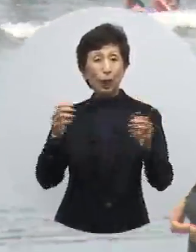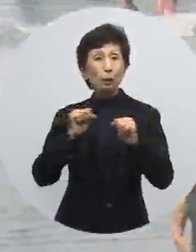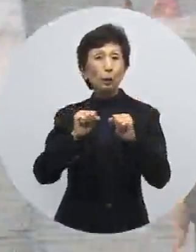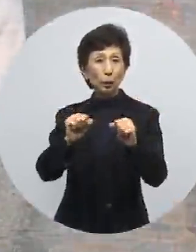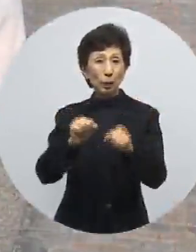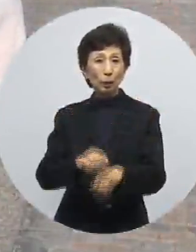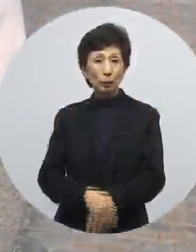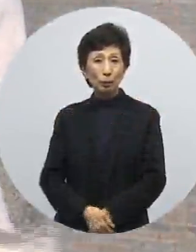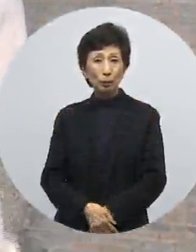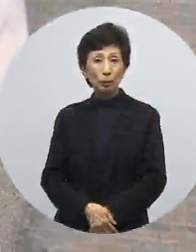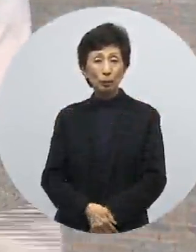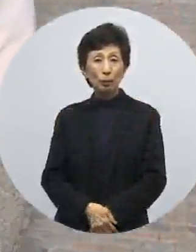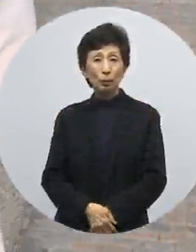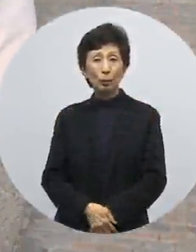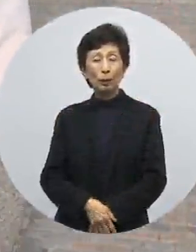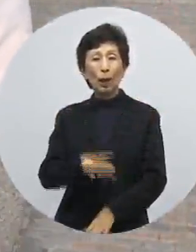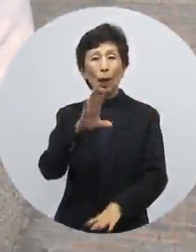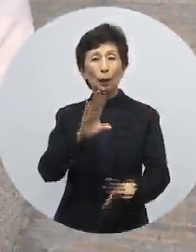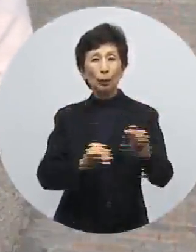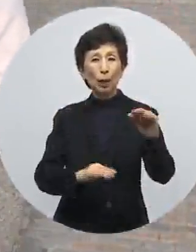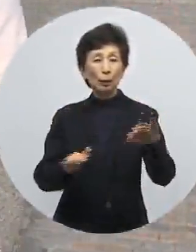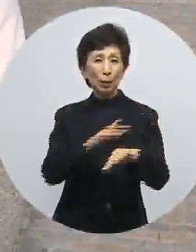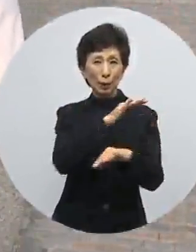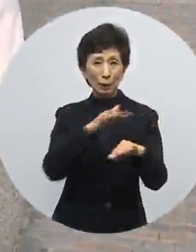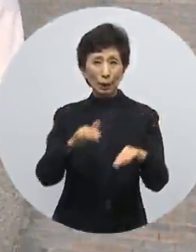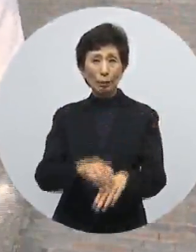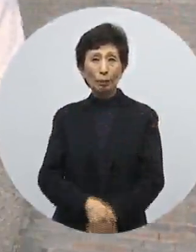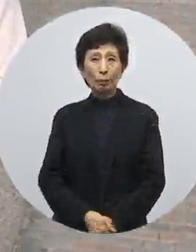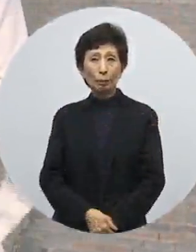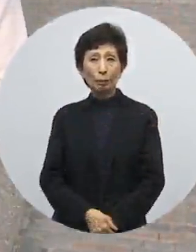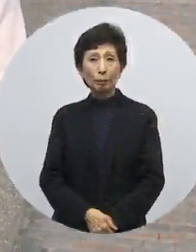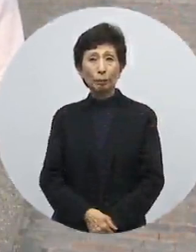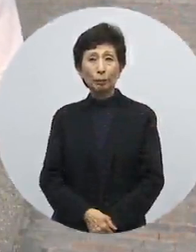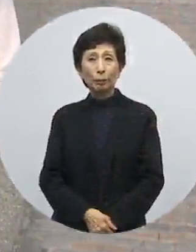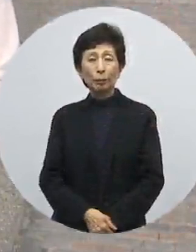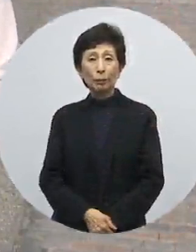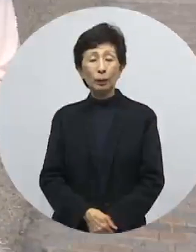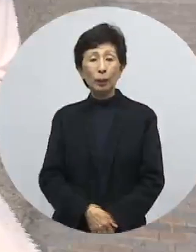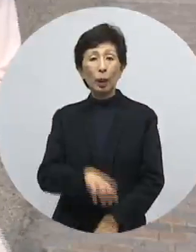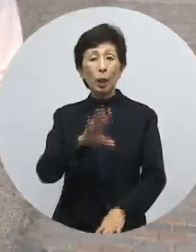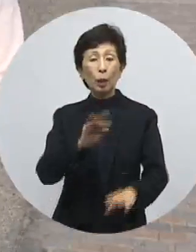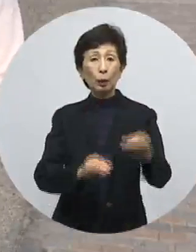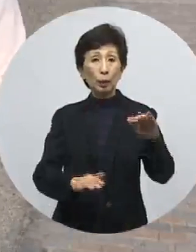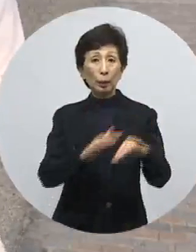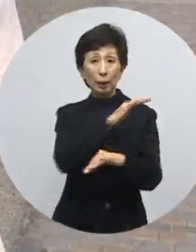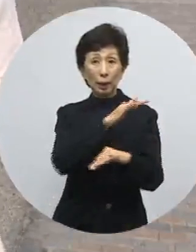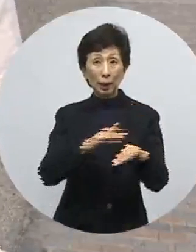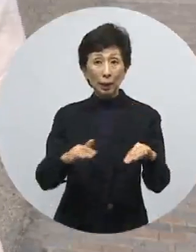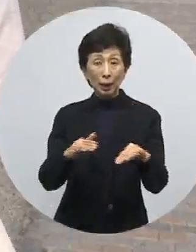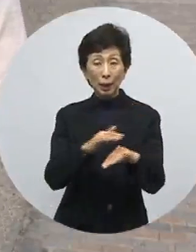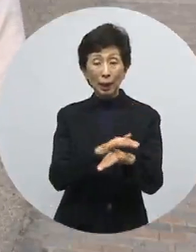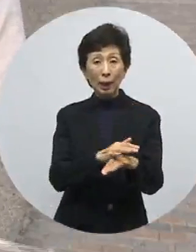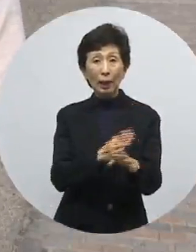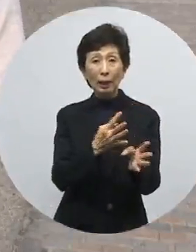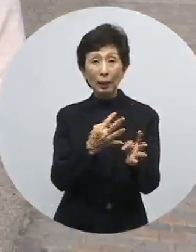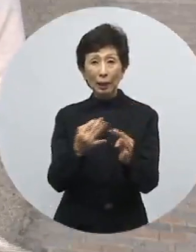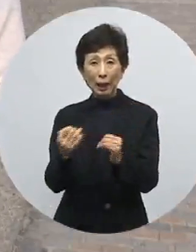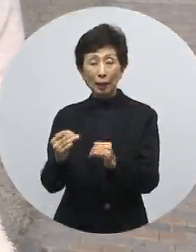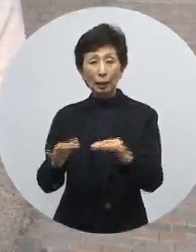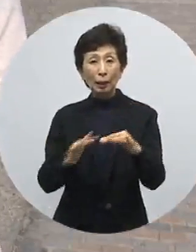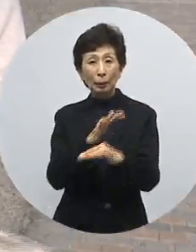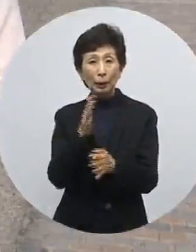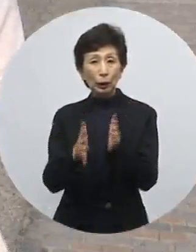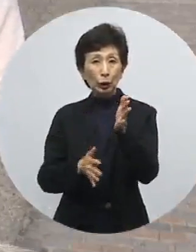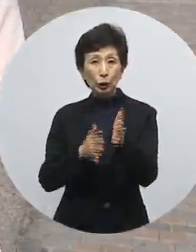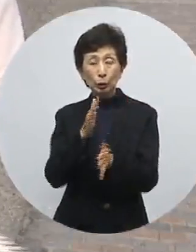のが、そう、ここ鵠沼海岸です。実はこの鵠沼海岸で多くのビーチスポーツが誕生したのを